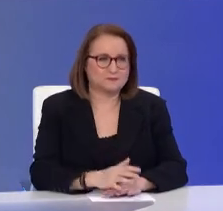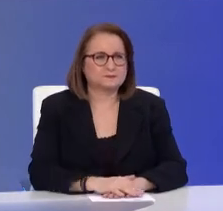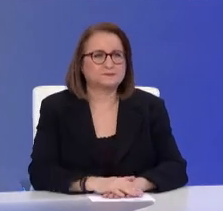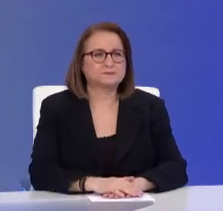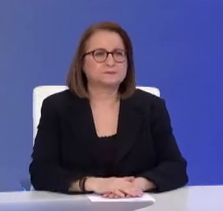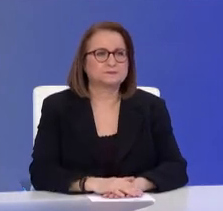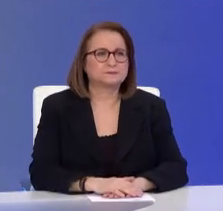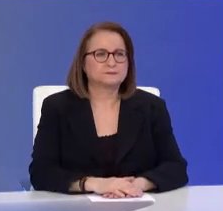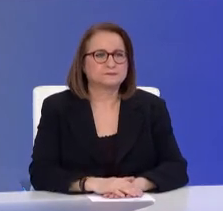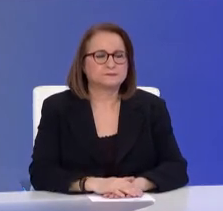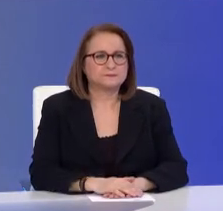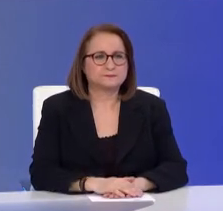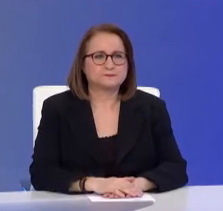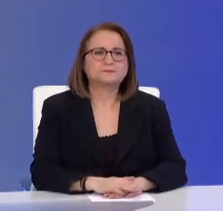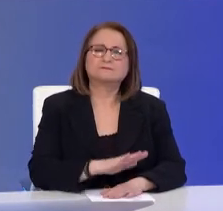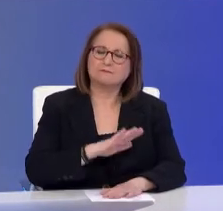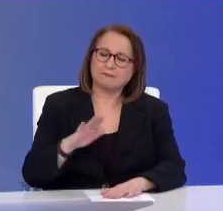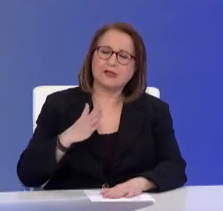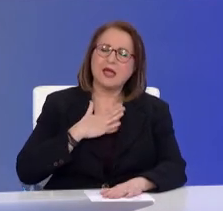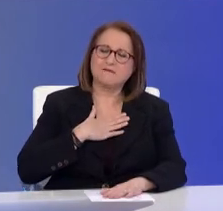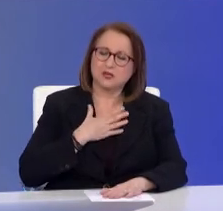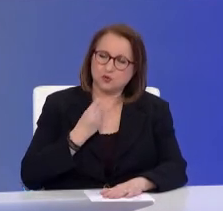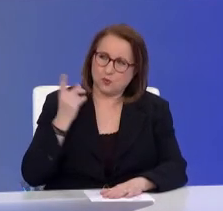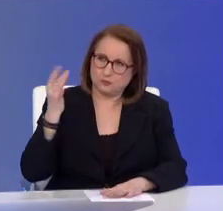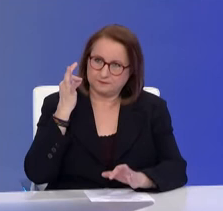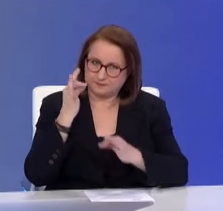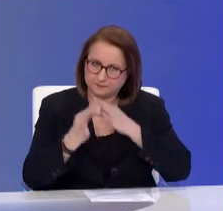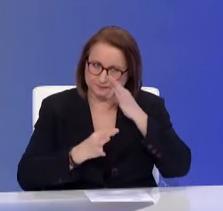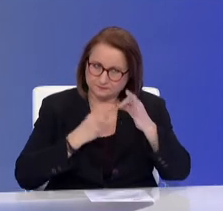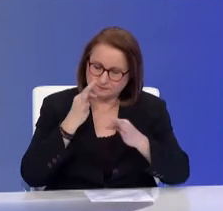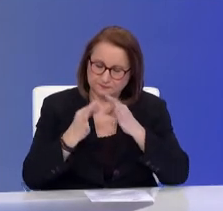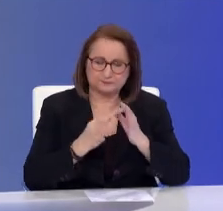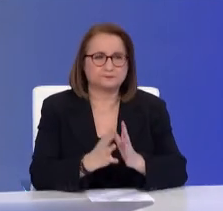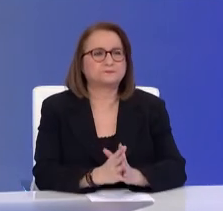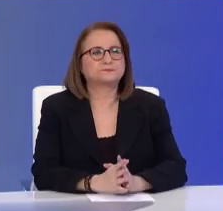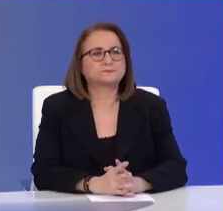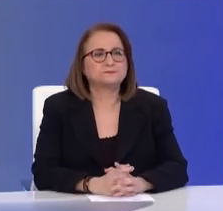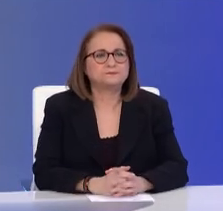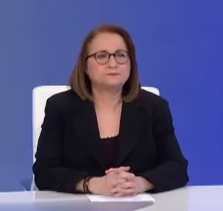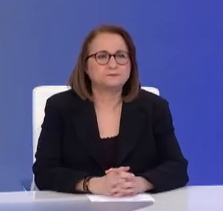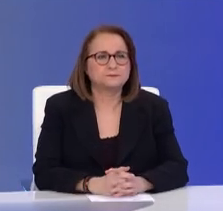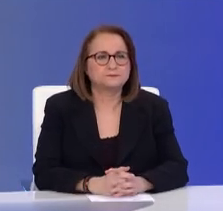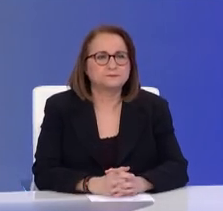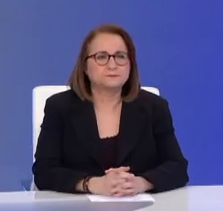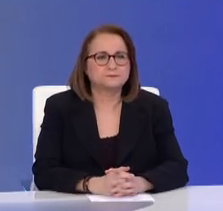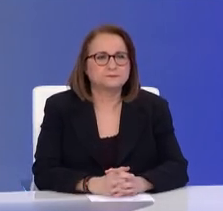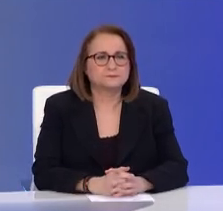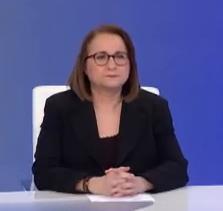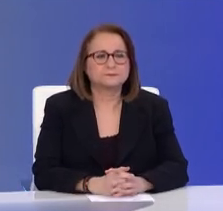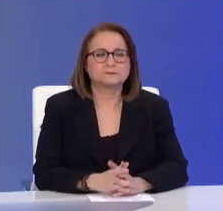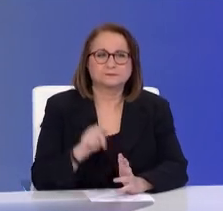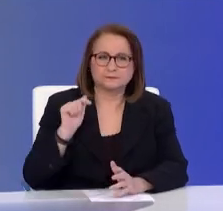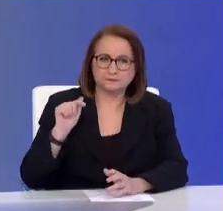Thank you, Senator Kerry, for your ευχαριστούμε τον γερουσιαστή Κέρι για την